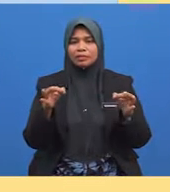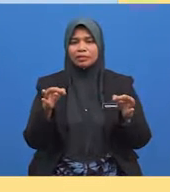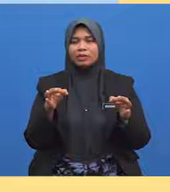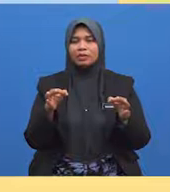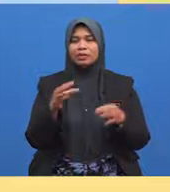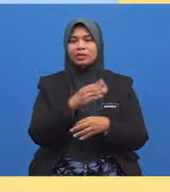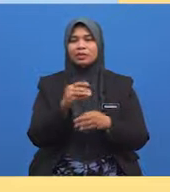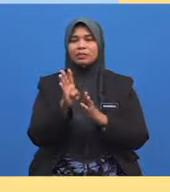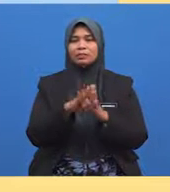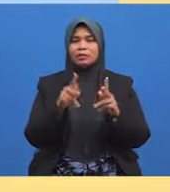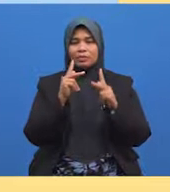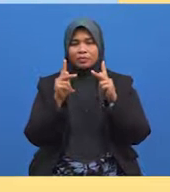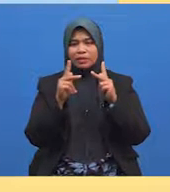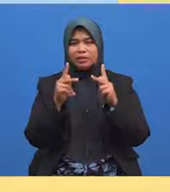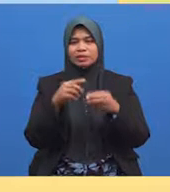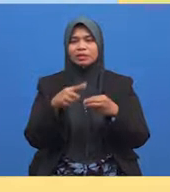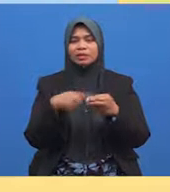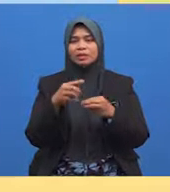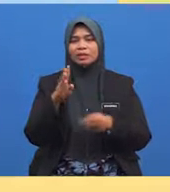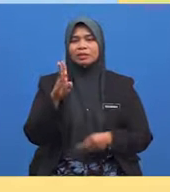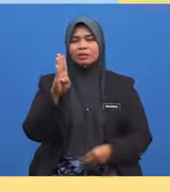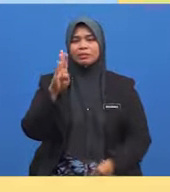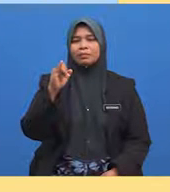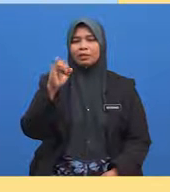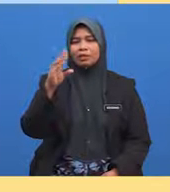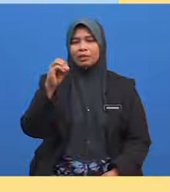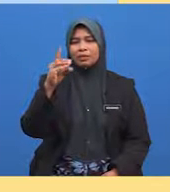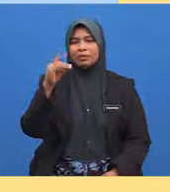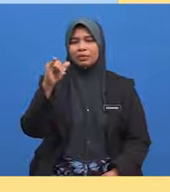dan berkomunikasi mengenai biodiversity.